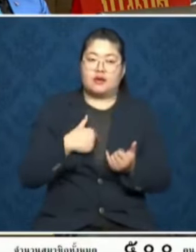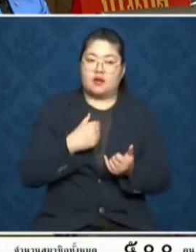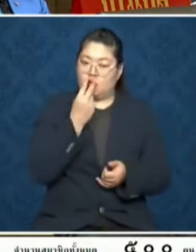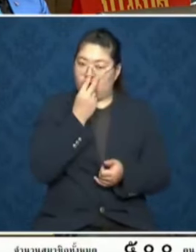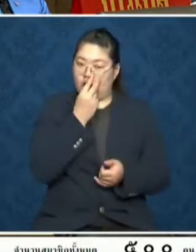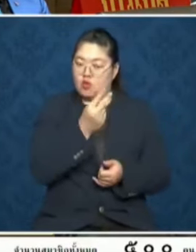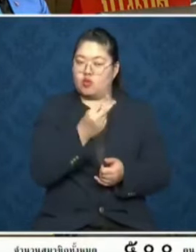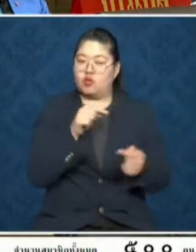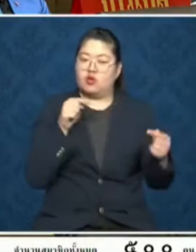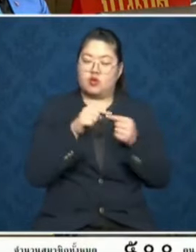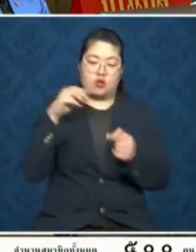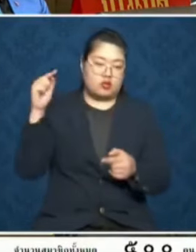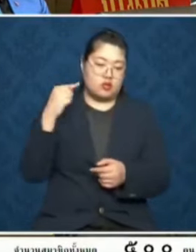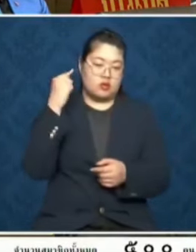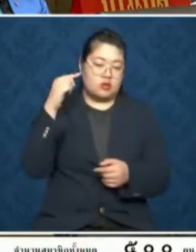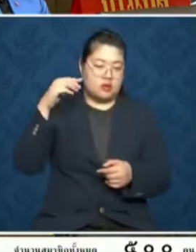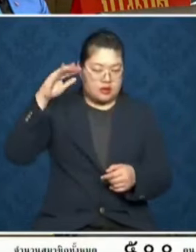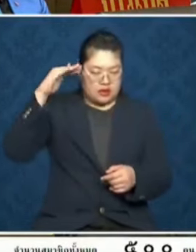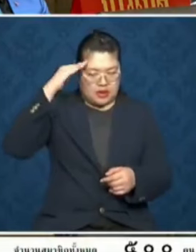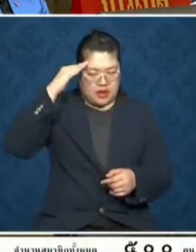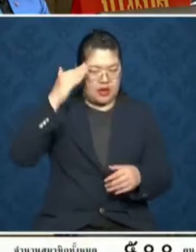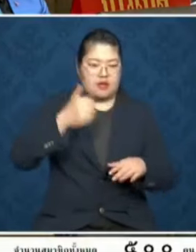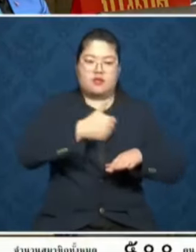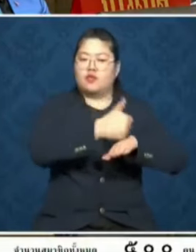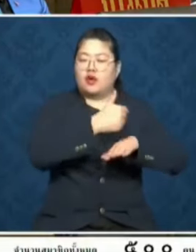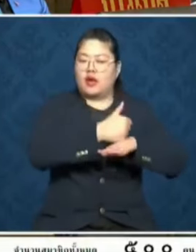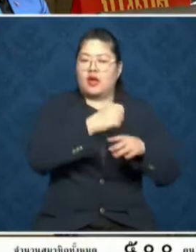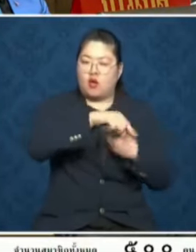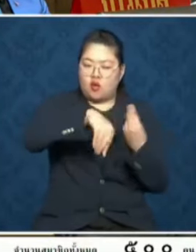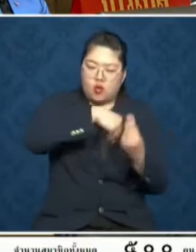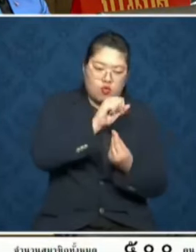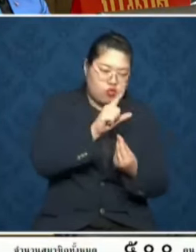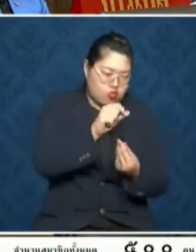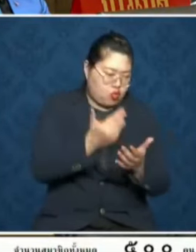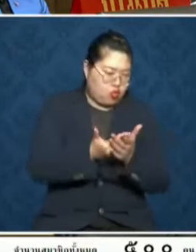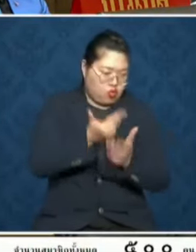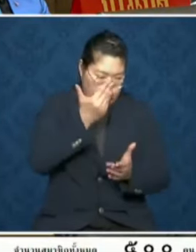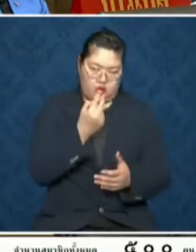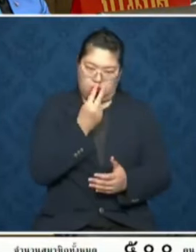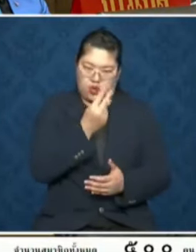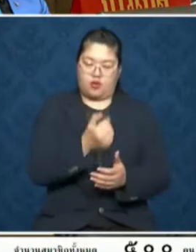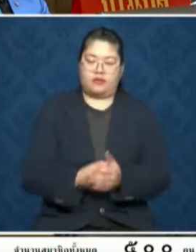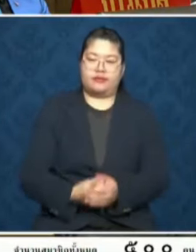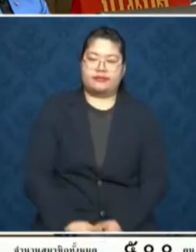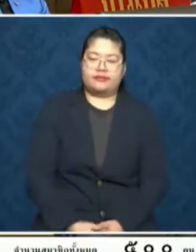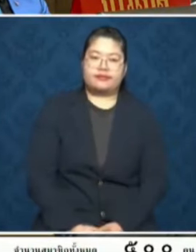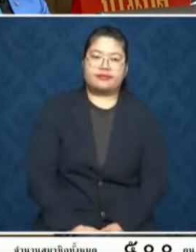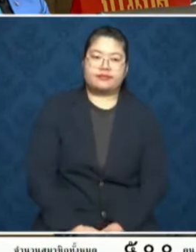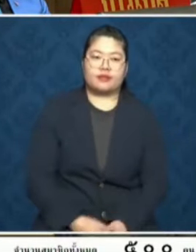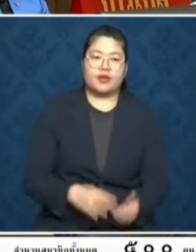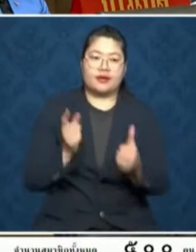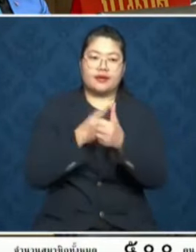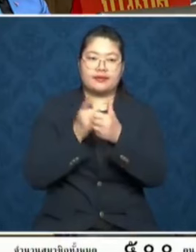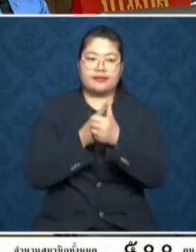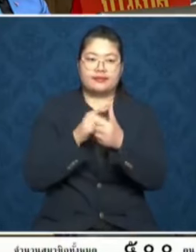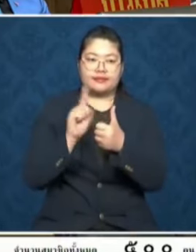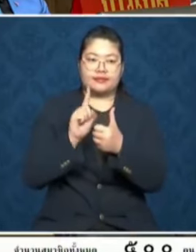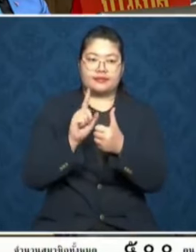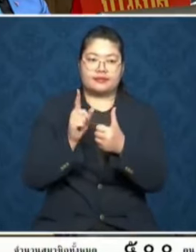ณาจักรธุรกิจของกองทัพขุมทรัพย์ทหารเส้นทางเศรษฐีของนายพลไปด้วยกันค่ะเส้นทางที่1 นะคะ